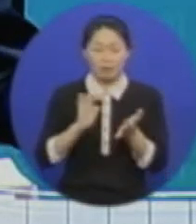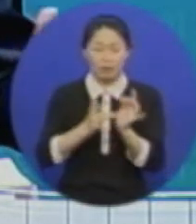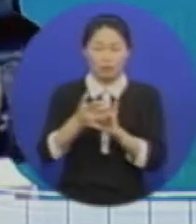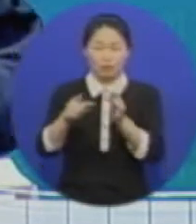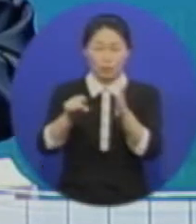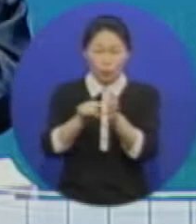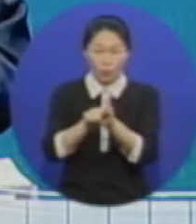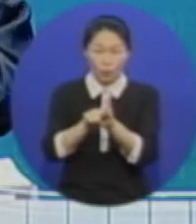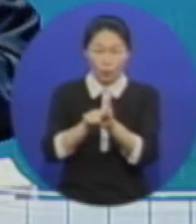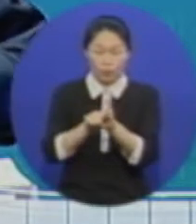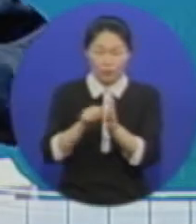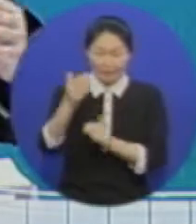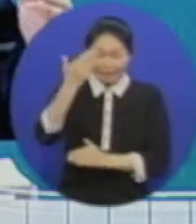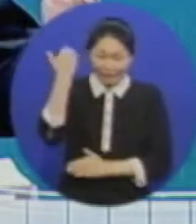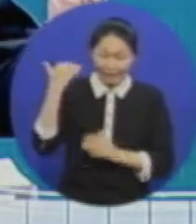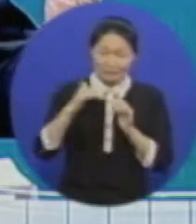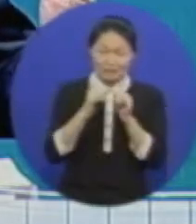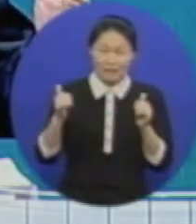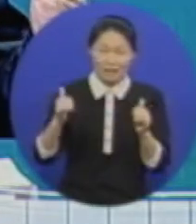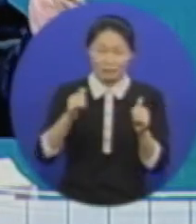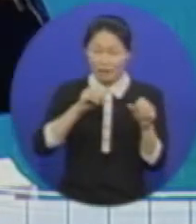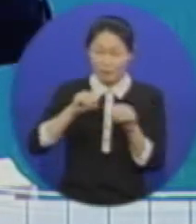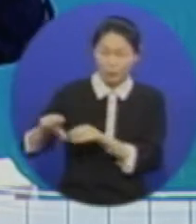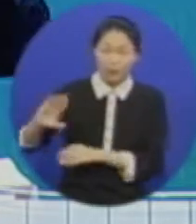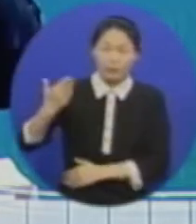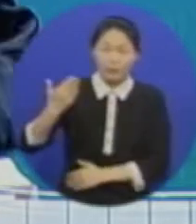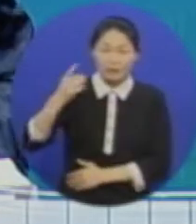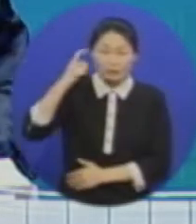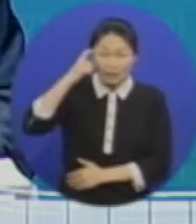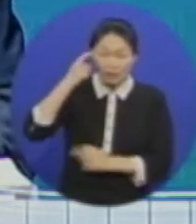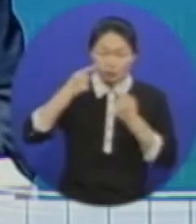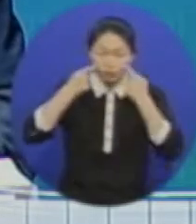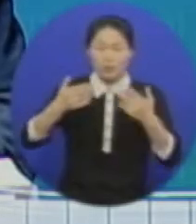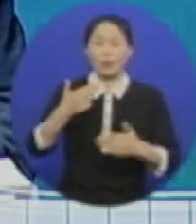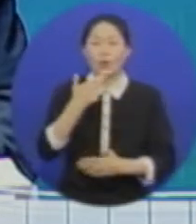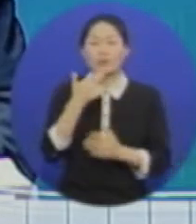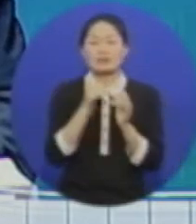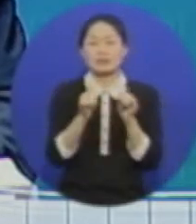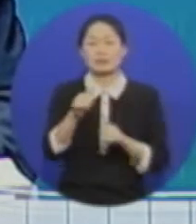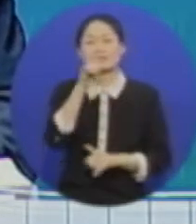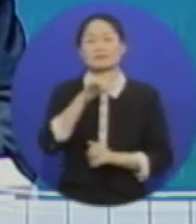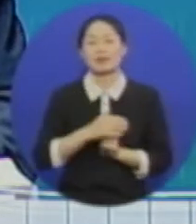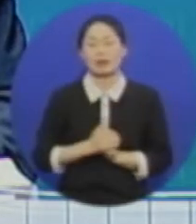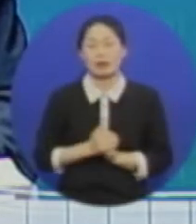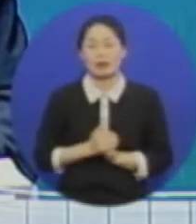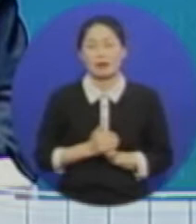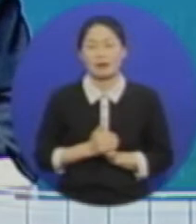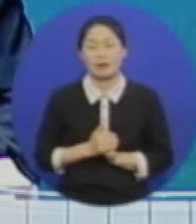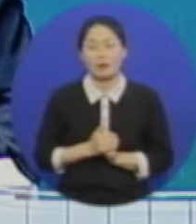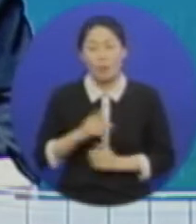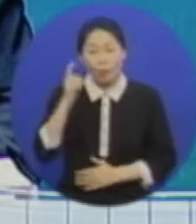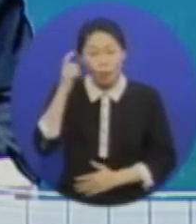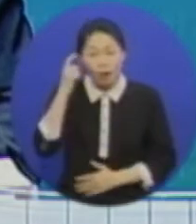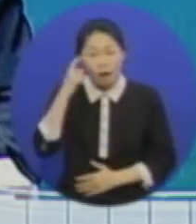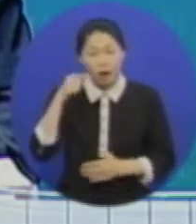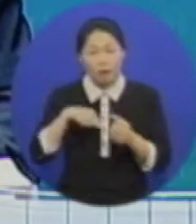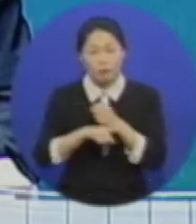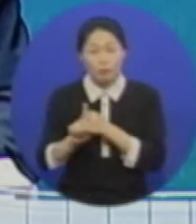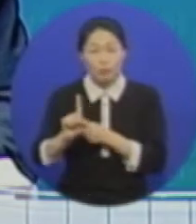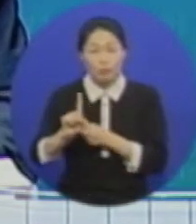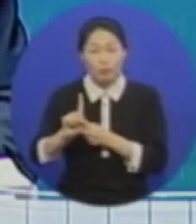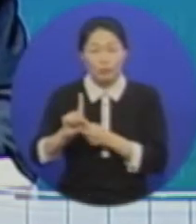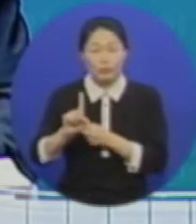도 옛사람을 청산해야 된다는 생각이 분명 지 않으신 분들이 있습니다 왜 그렇죠